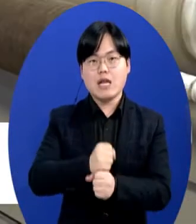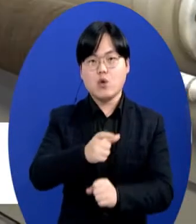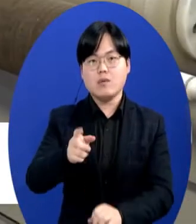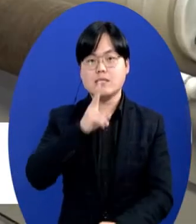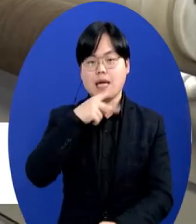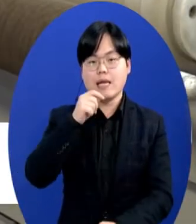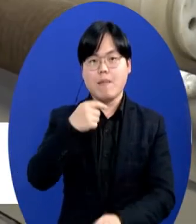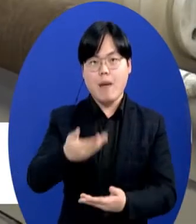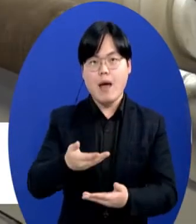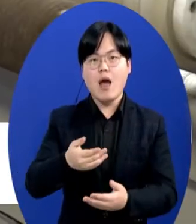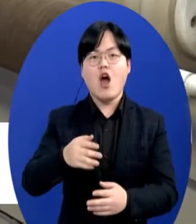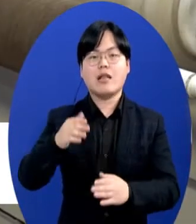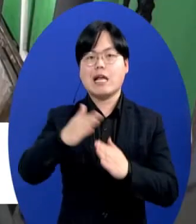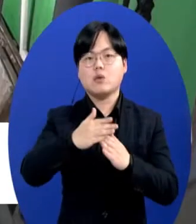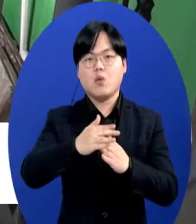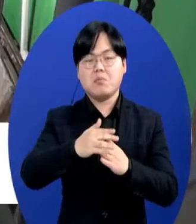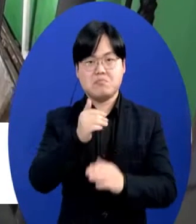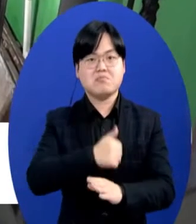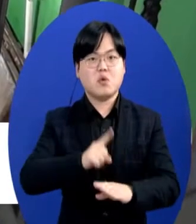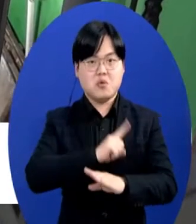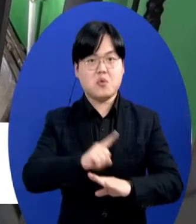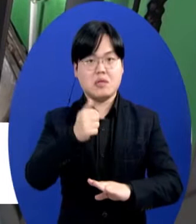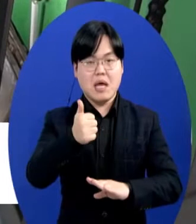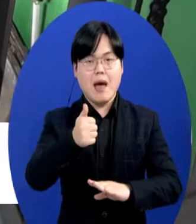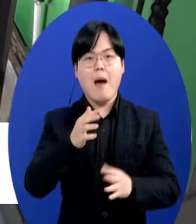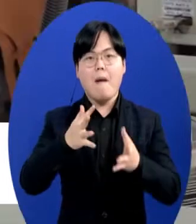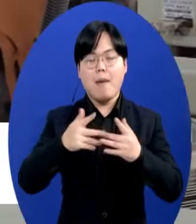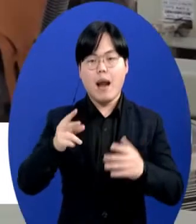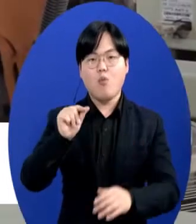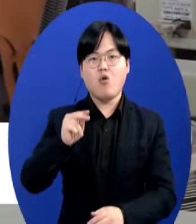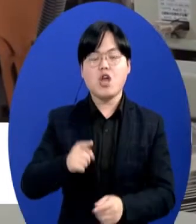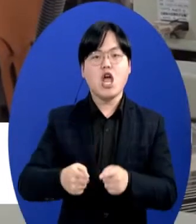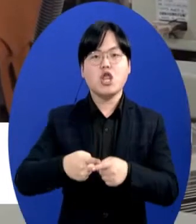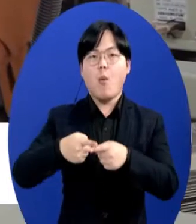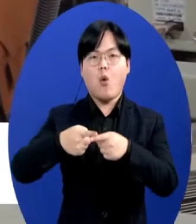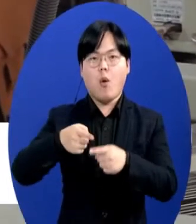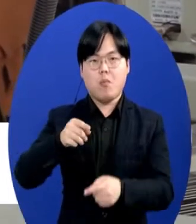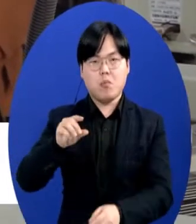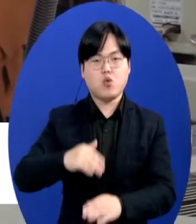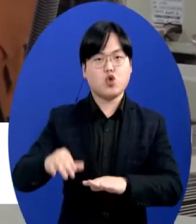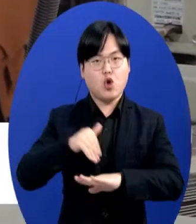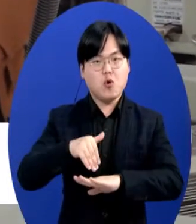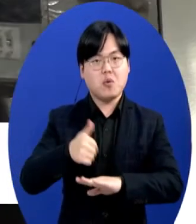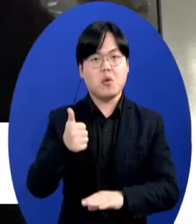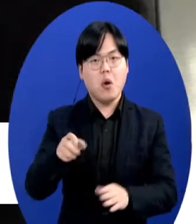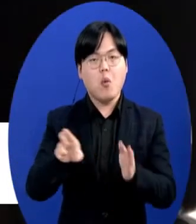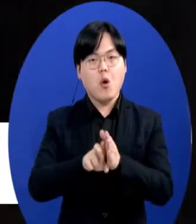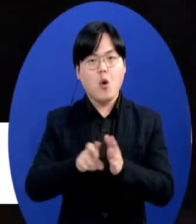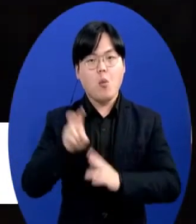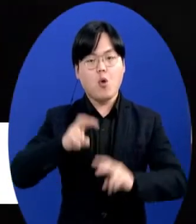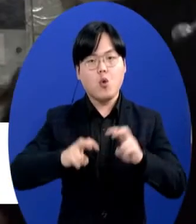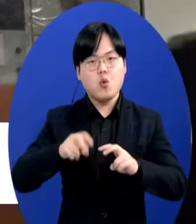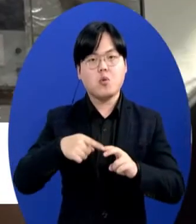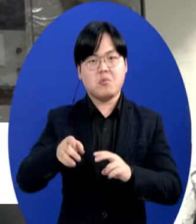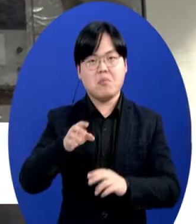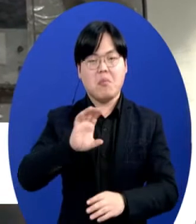орлого тасалдахгүй байх давуу талтай. Мөн үйлдвэрлэж байгаа бараа бүтээгдэхүүний үн тогтвортой, тасалдалгүй зах зээлд нийлүүлэх нөөц боловсруулах үйлдвэрийн салбарт